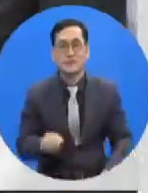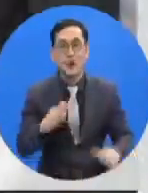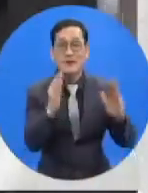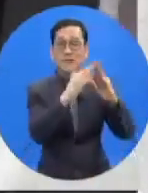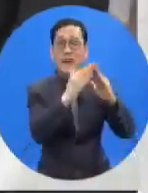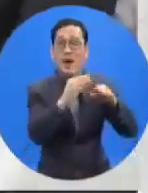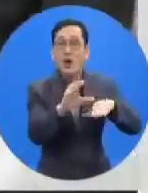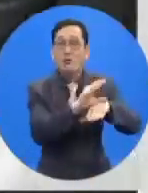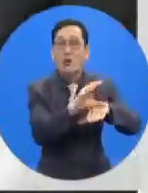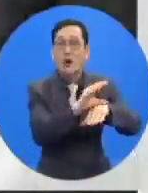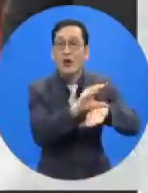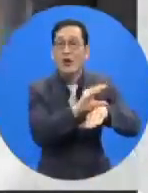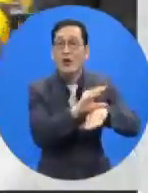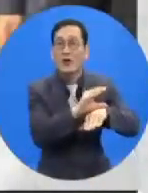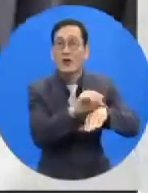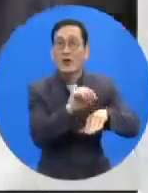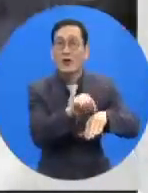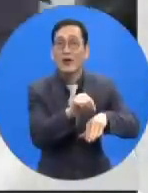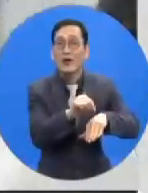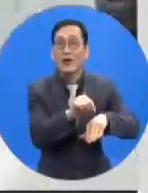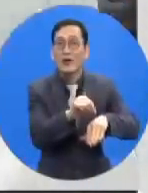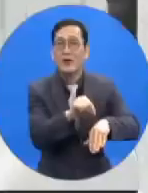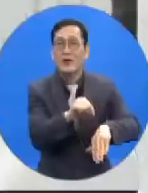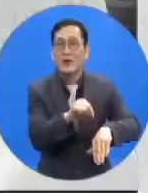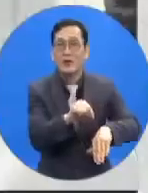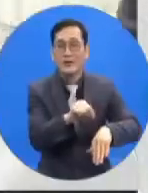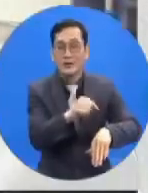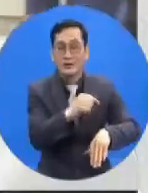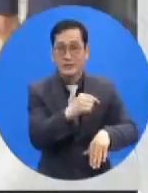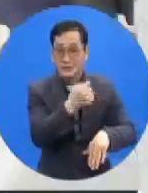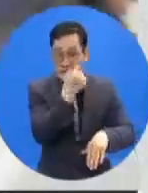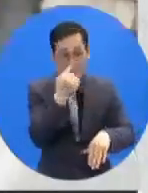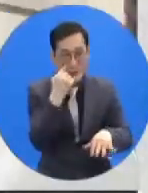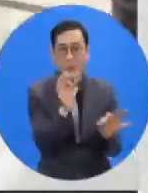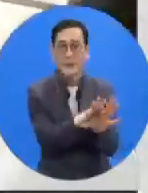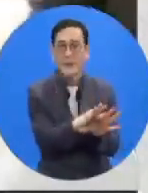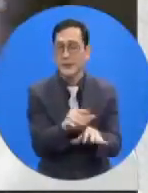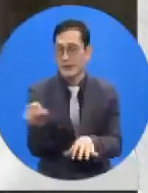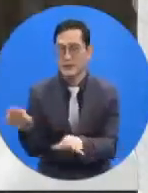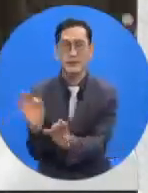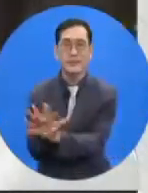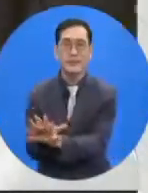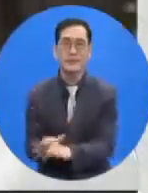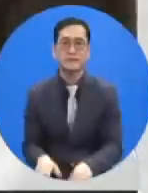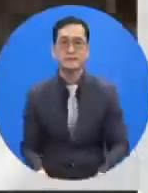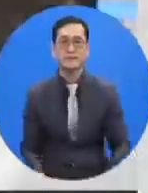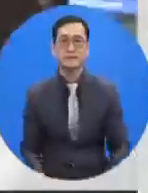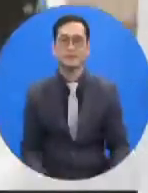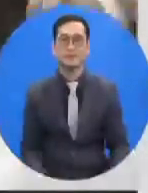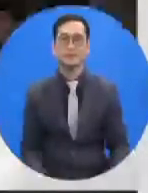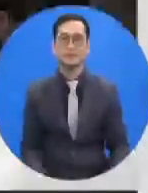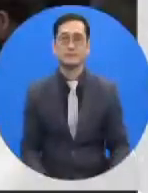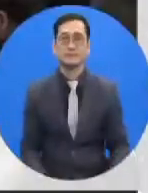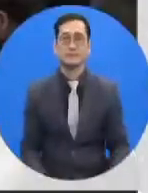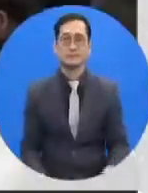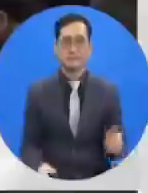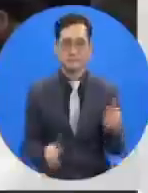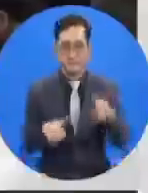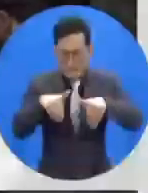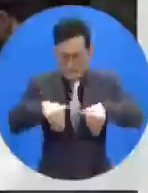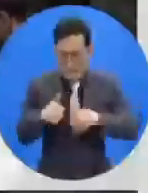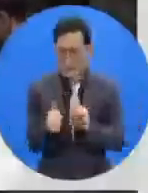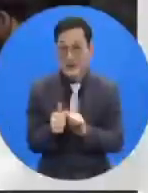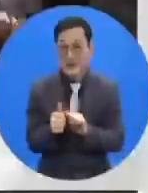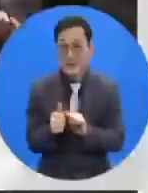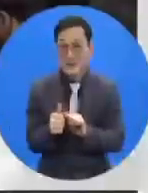대를 숨겼다. 이게 증거 은닉인데, 여기에 대해서 김경록 씨 같은 경우는 증거가 사실은 많이 있는